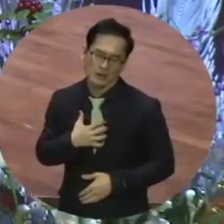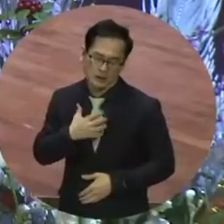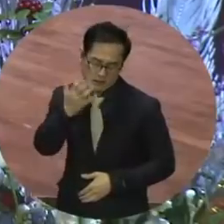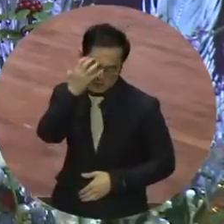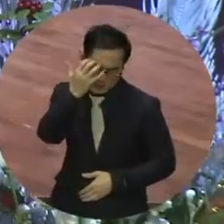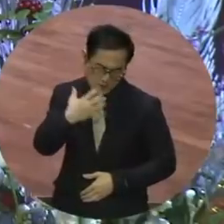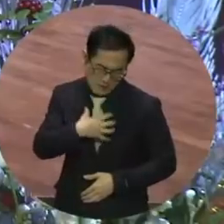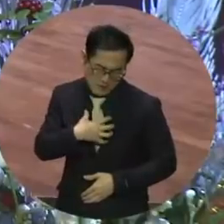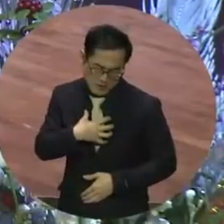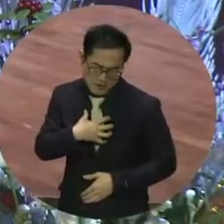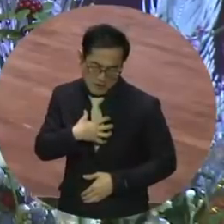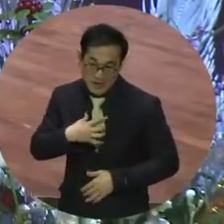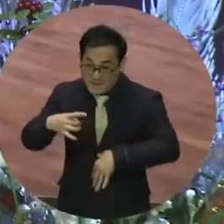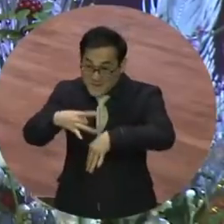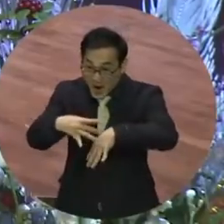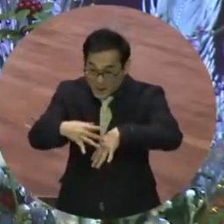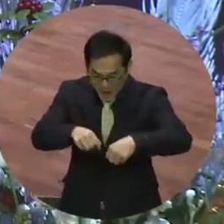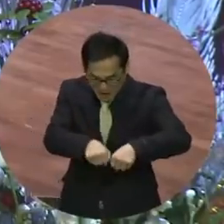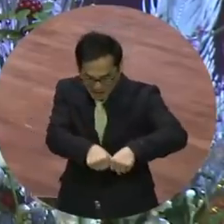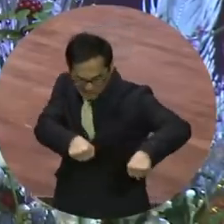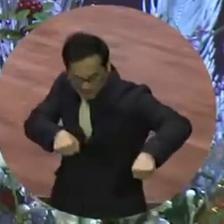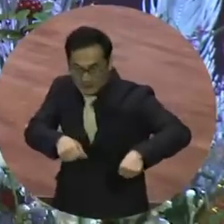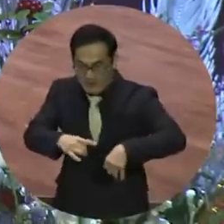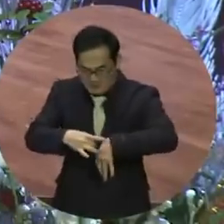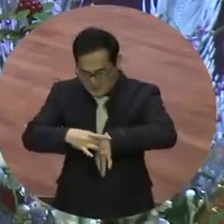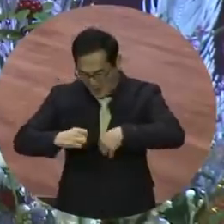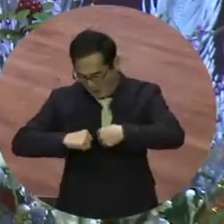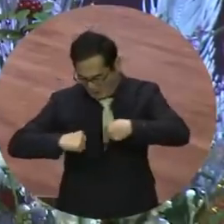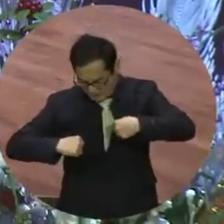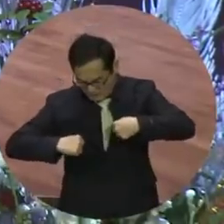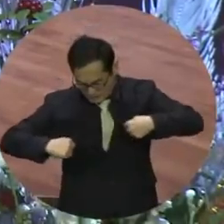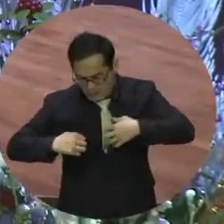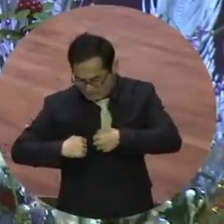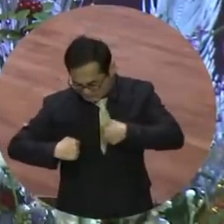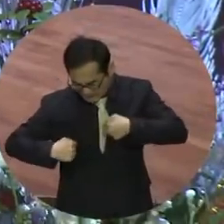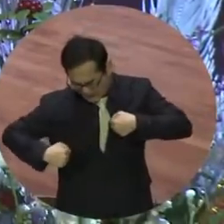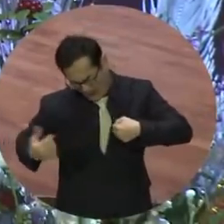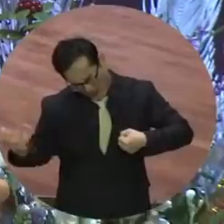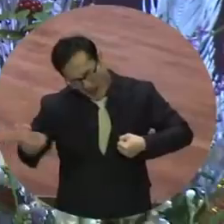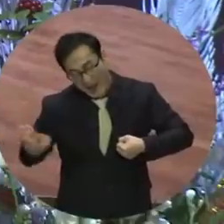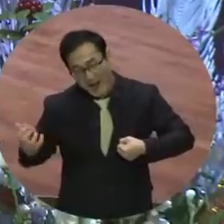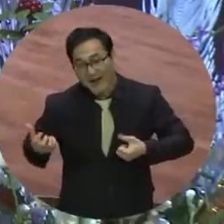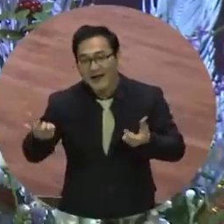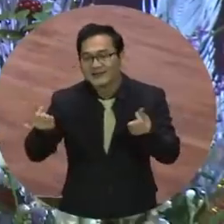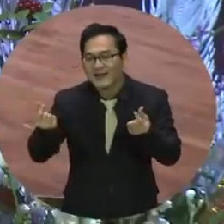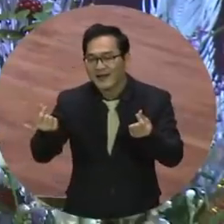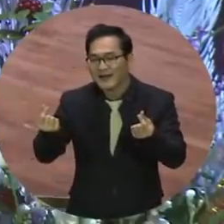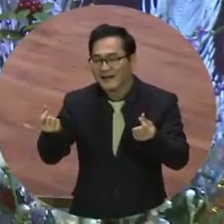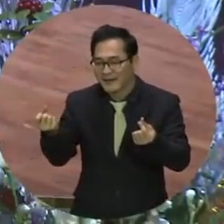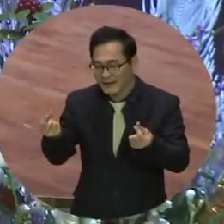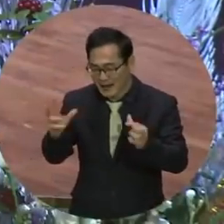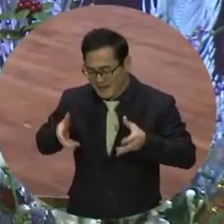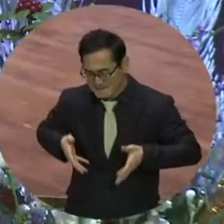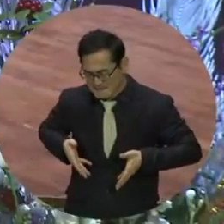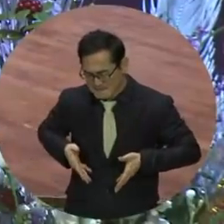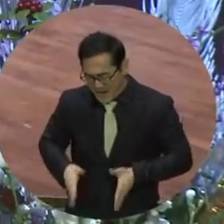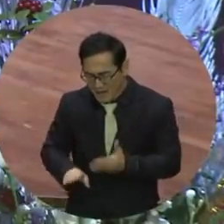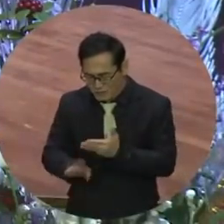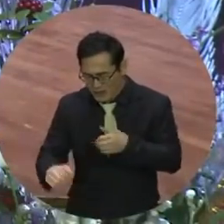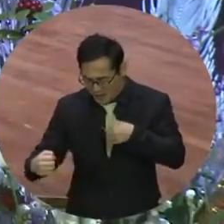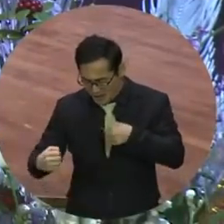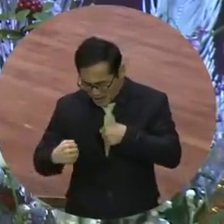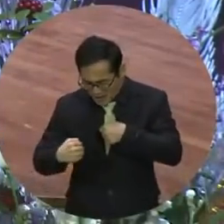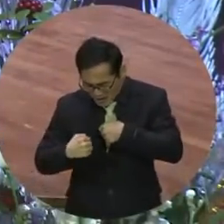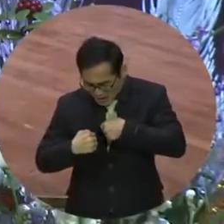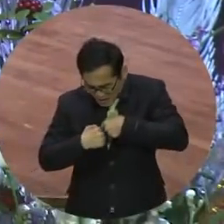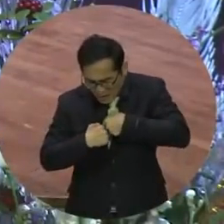다 분리되는 것 같은, 온몸이 분리되는 것 같은 그러한 분리되었다가 다시 맞춰지는 고통, 그걸